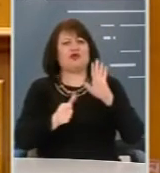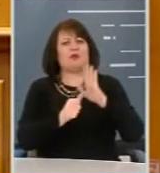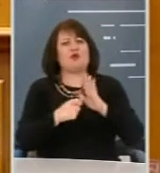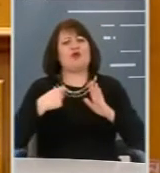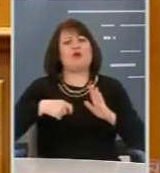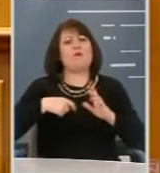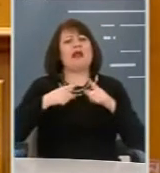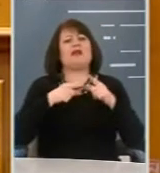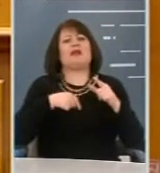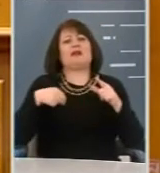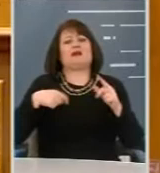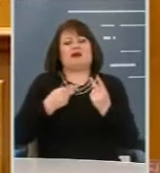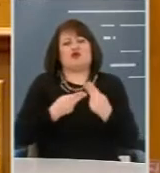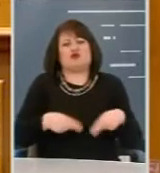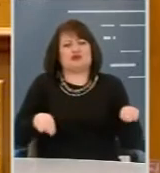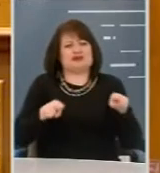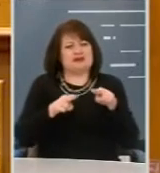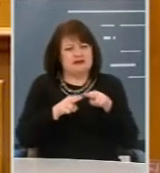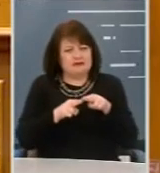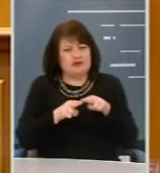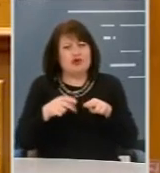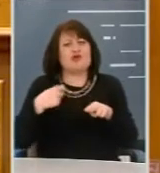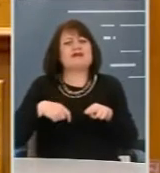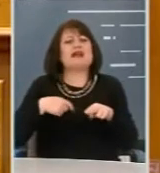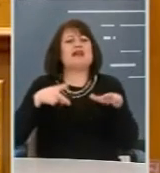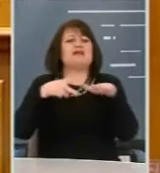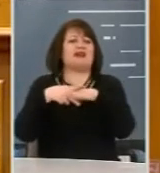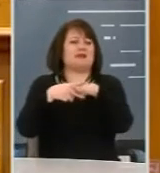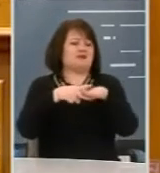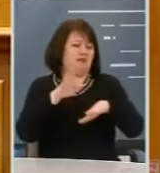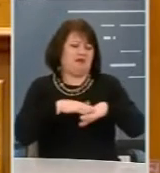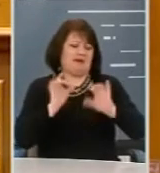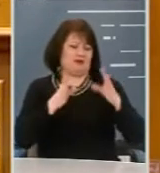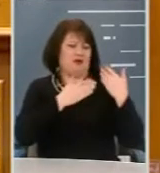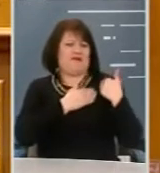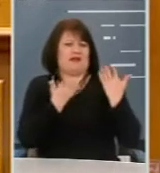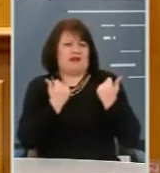μέλη των διοικητικών συμβουλίων και τα στελέχη των τραπεζών